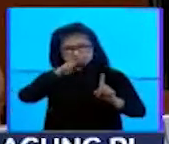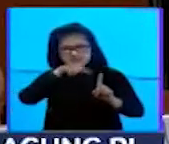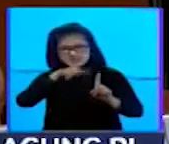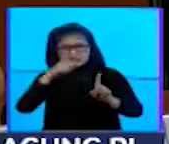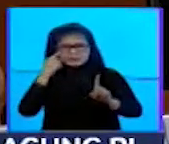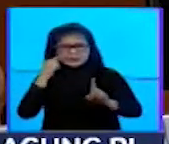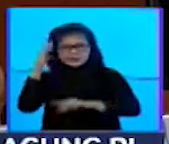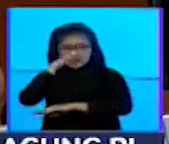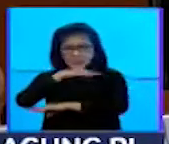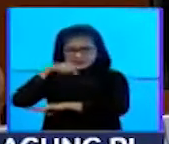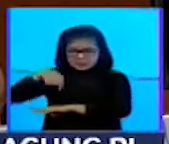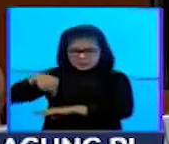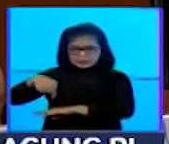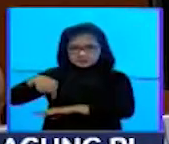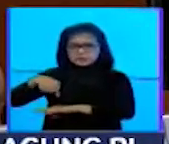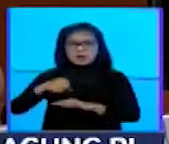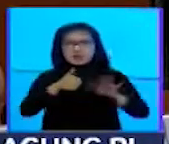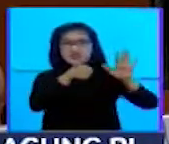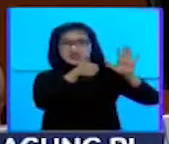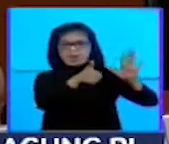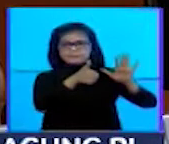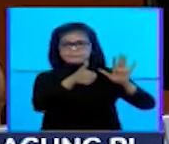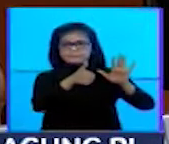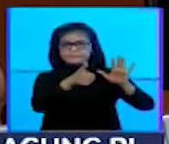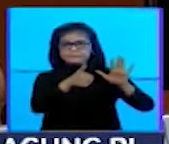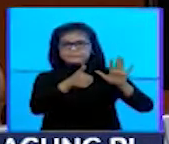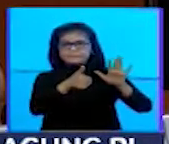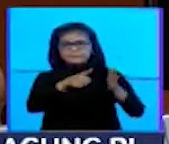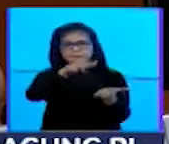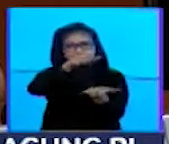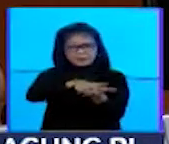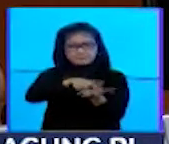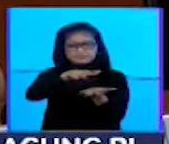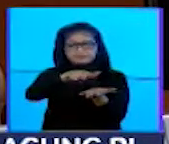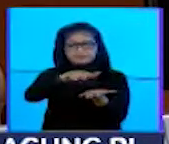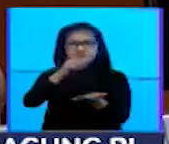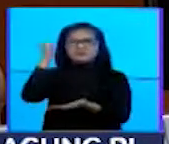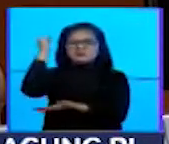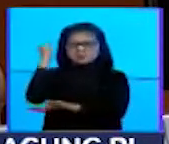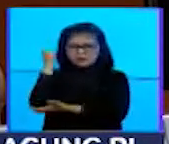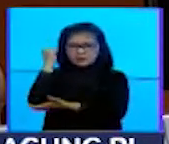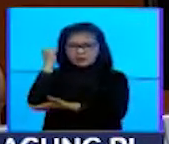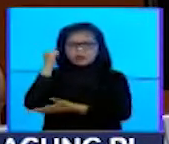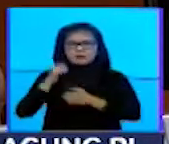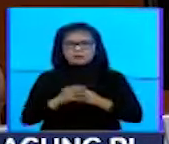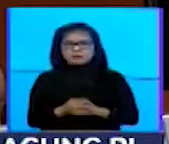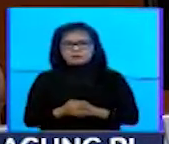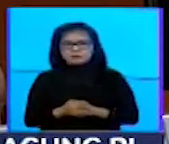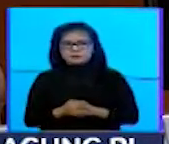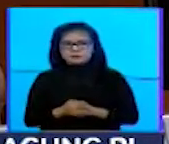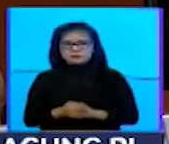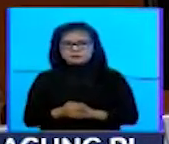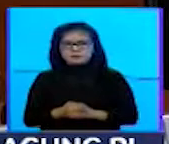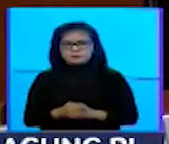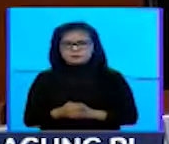ini, 6 diantaranya ditetapkan sebagai tersangka dalam